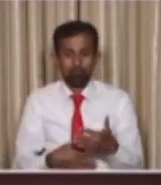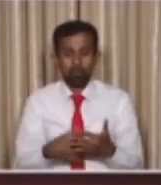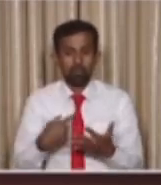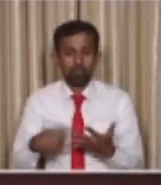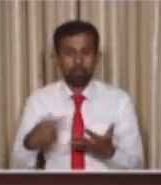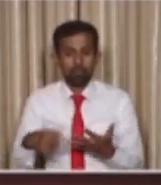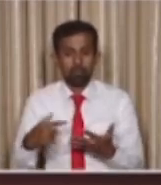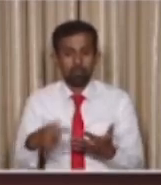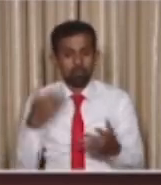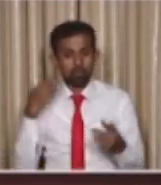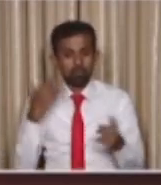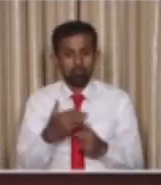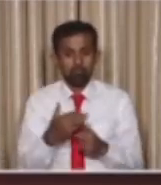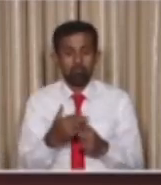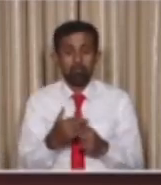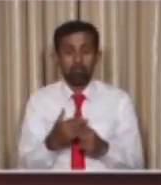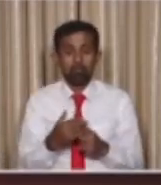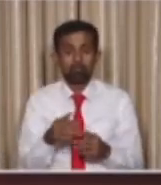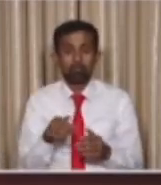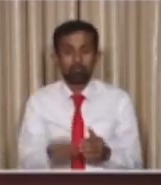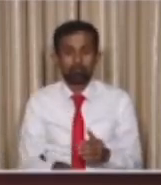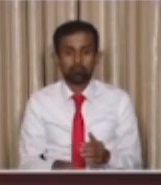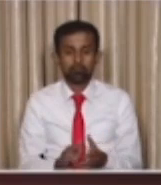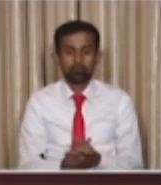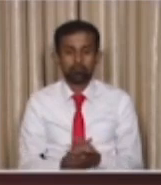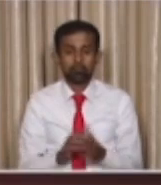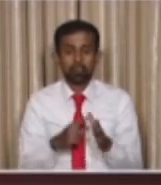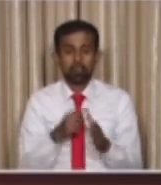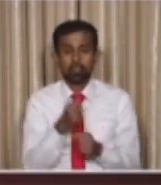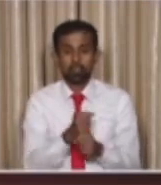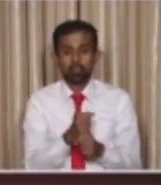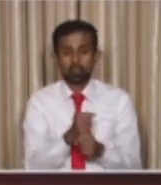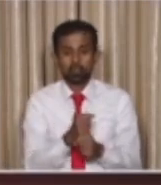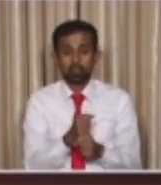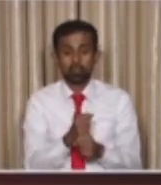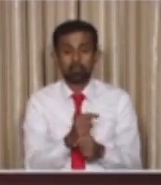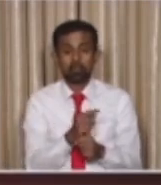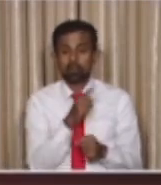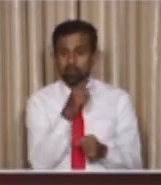කාරණා පිළිබඳව යම් ආකාරයක නීතිපතිවරයා හරහා